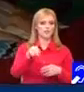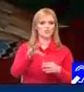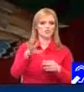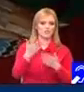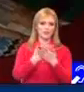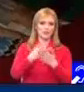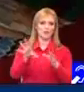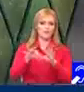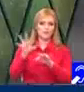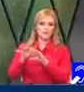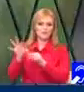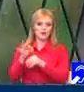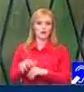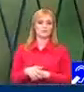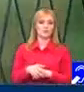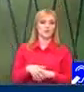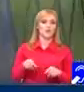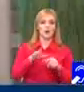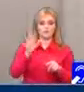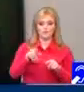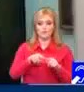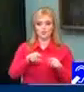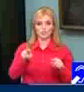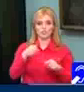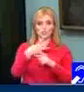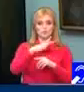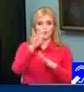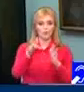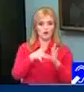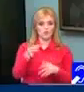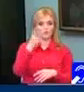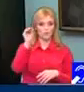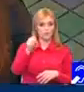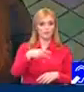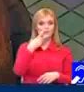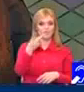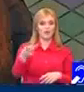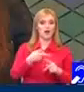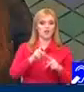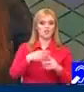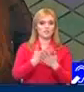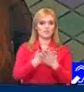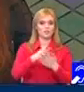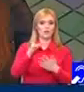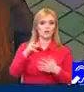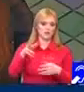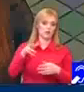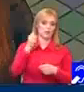fost selectate de critici de film. În 15 orașe din Republica Moldova vor putea fi vizionate creațiile cineaștilor